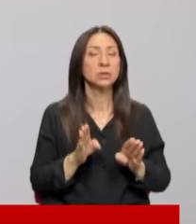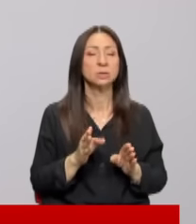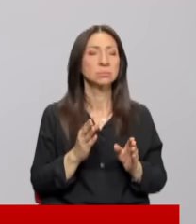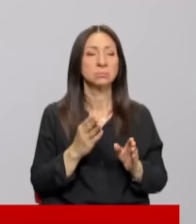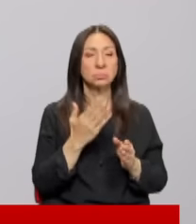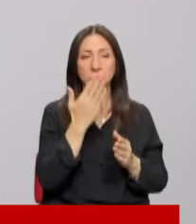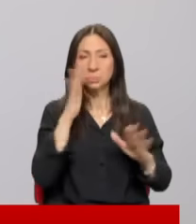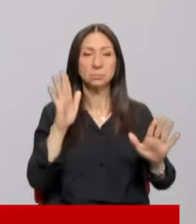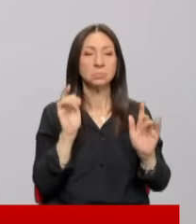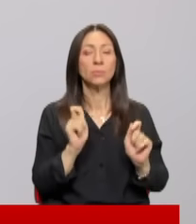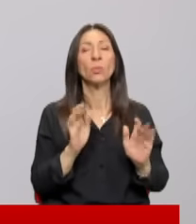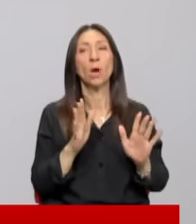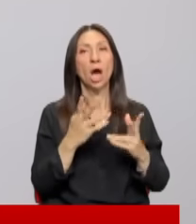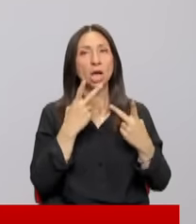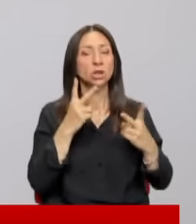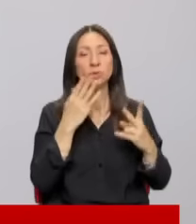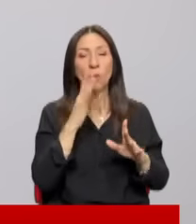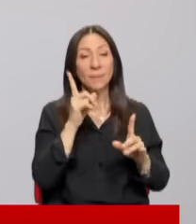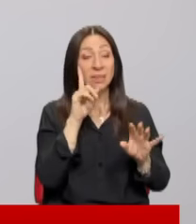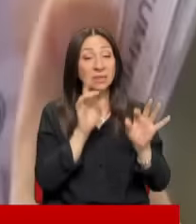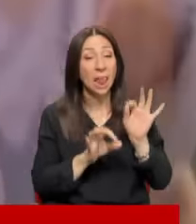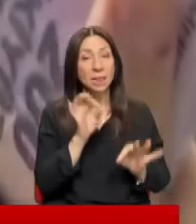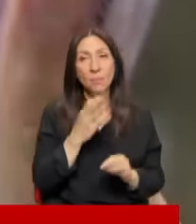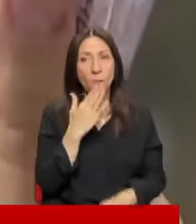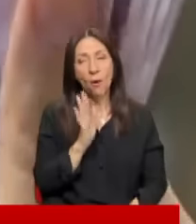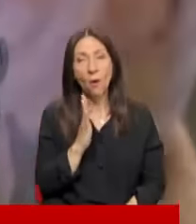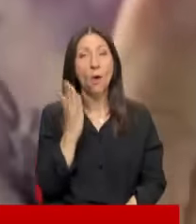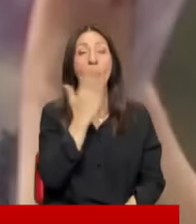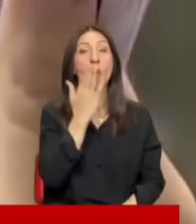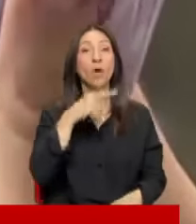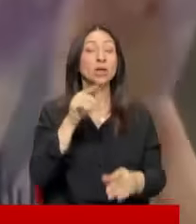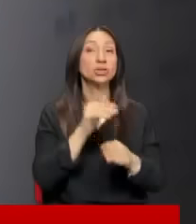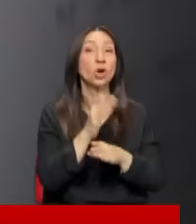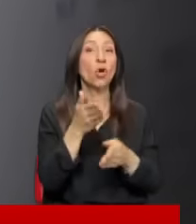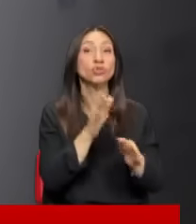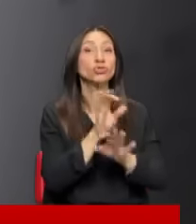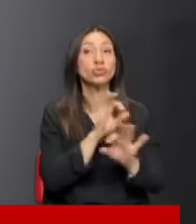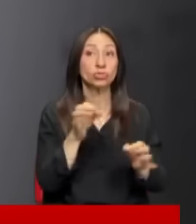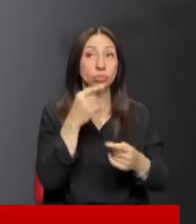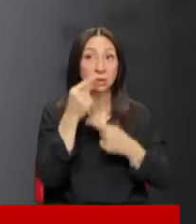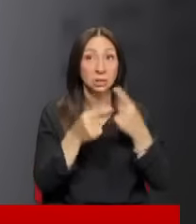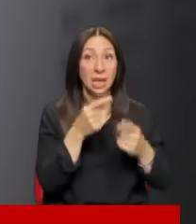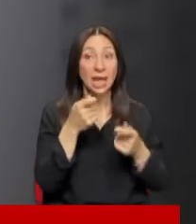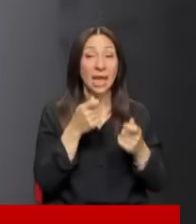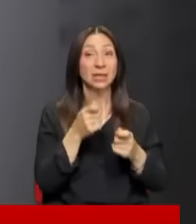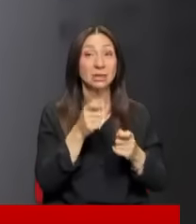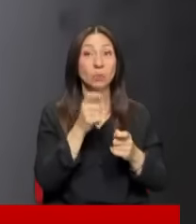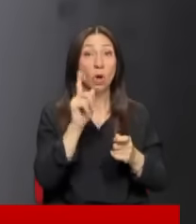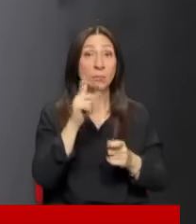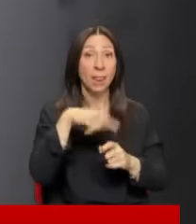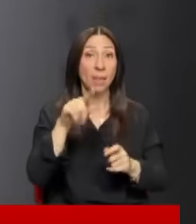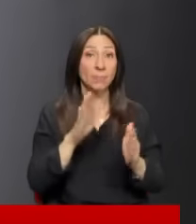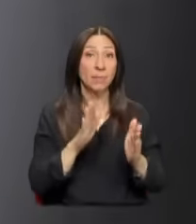şeffaf yapılmıyor. Bir denetim mekanizması yok. Okullarda yaşanan yolsuzluk iddialarına eğitimciler